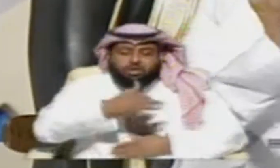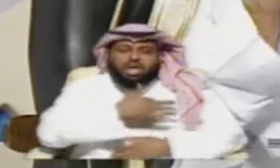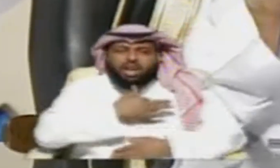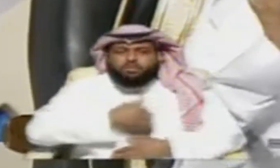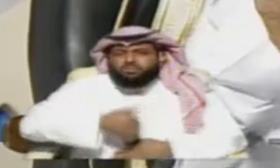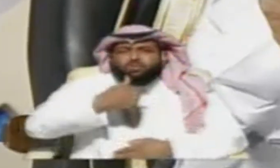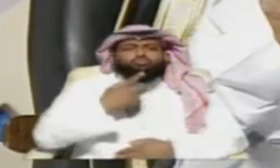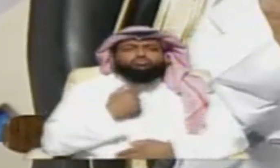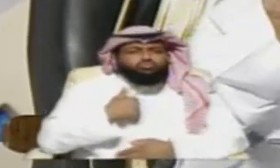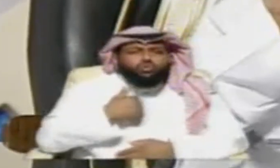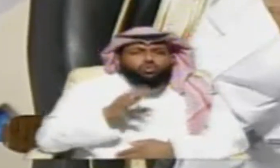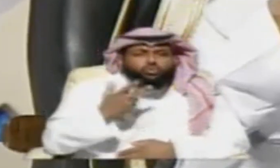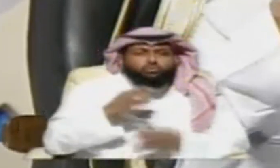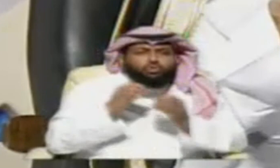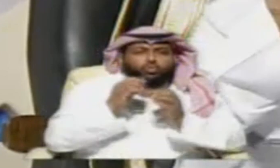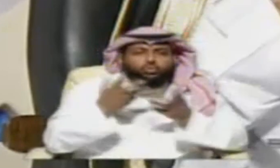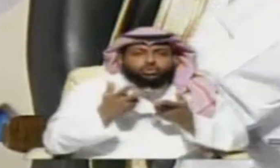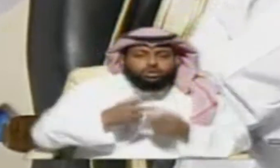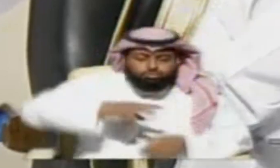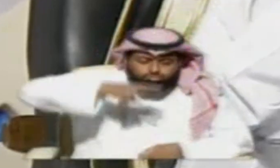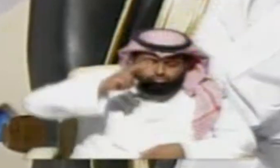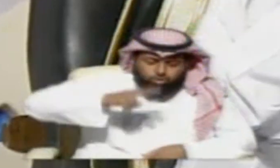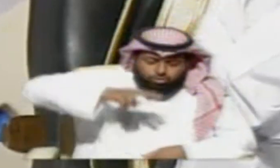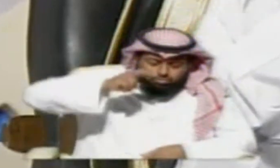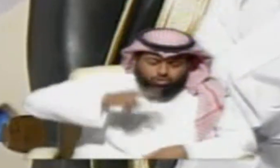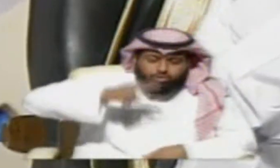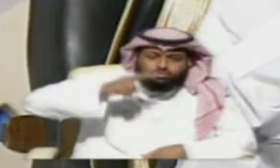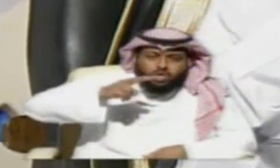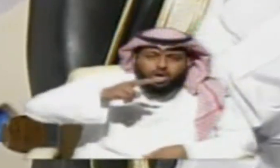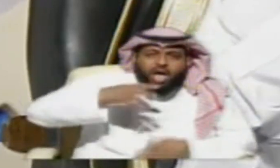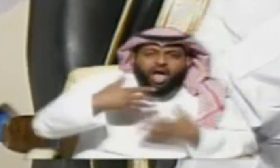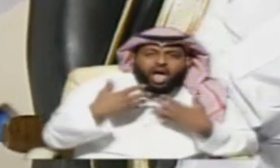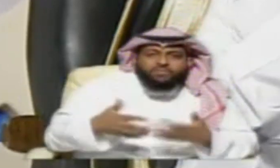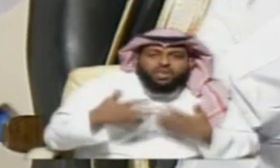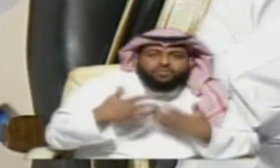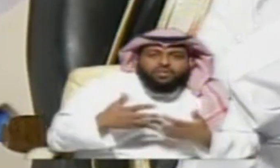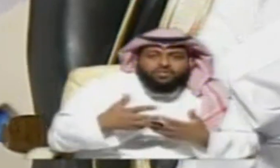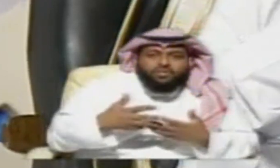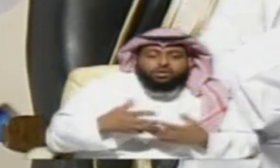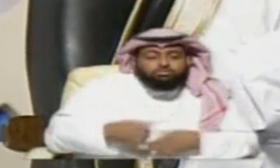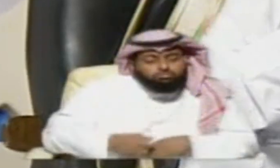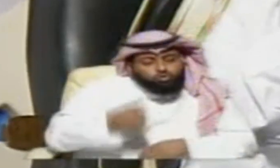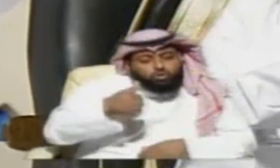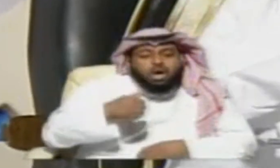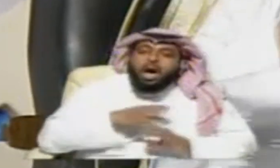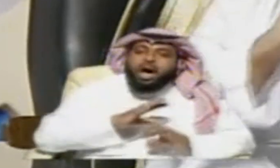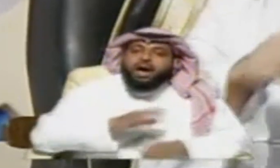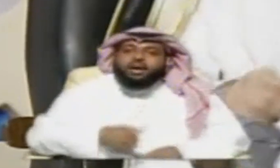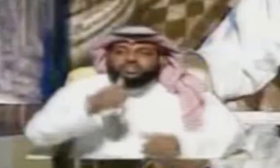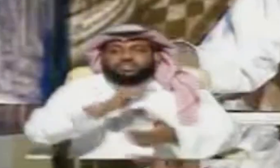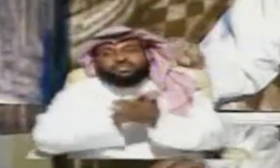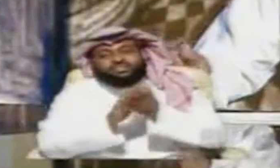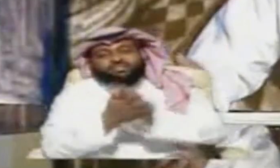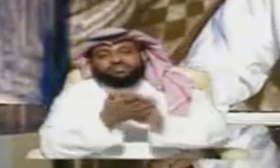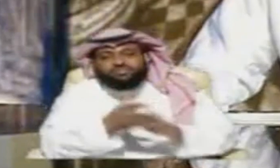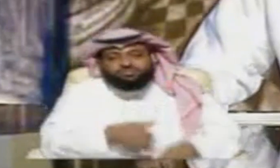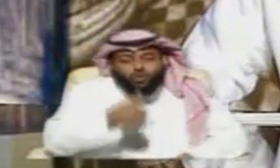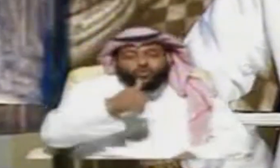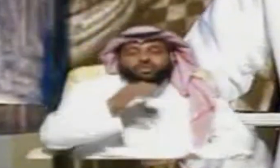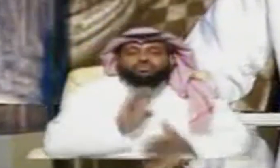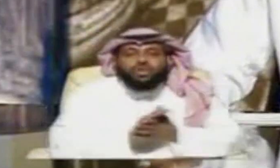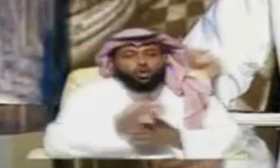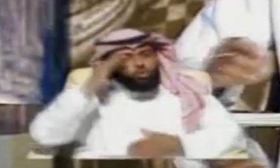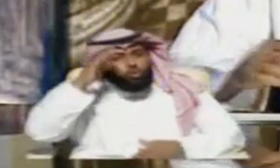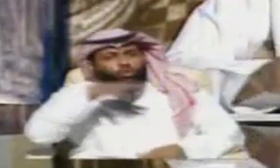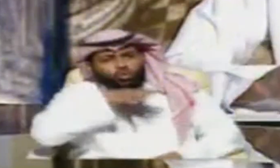أن يزيد من عدد الركعات ويقلل من مقدار من قيامه في الصلاة فهذا أفضل. بارك الله فيكم صاحب الفضيلة الأستاذ